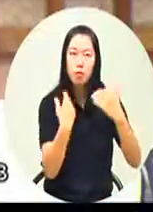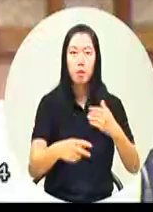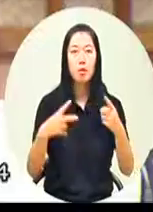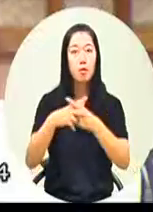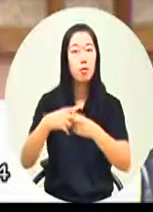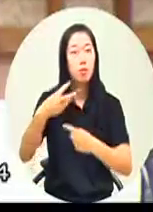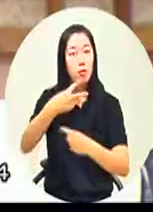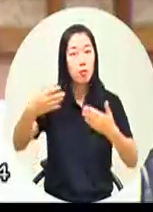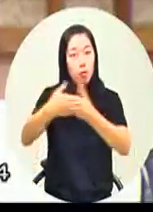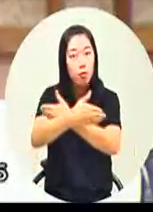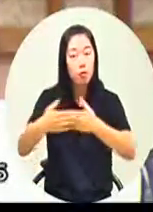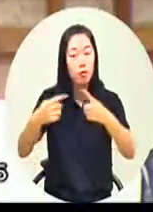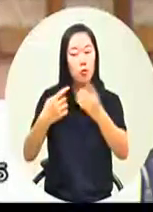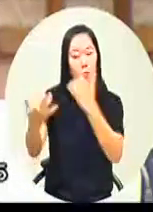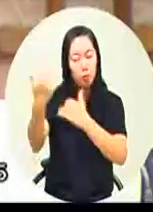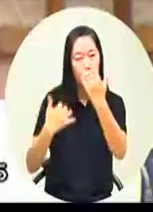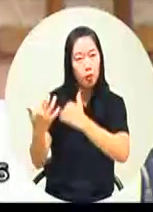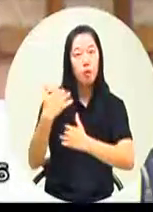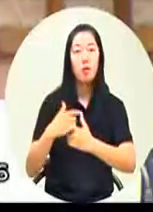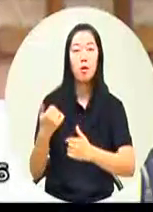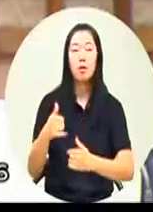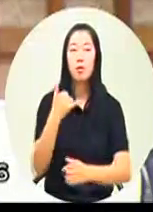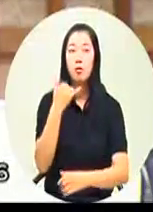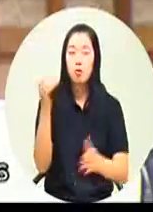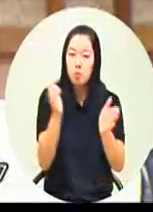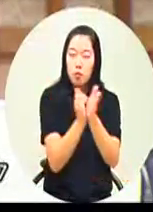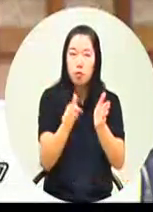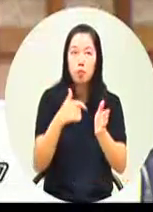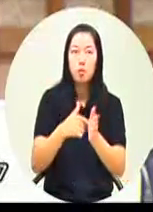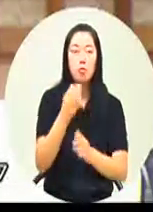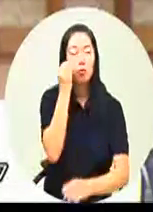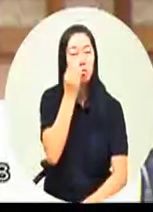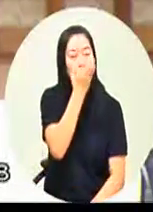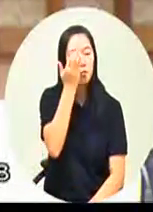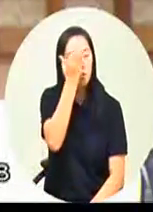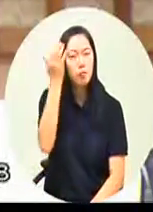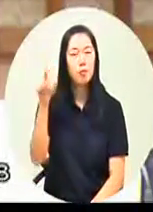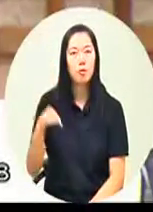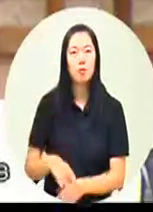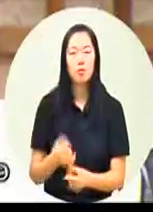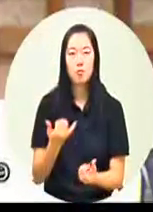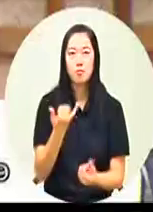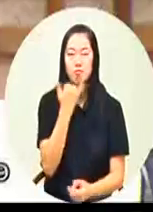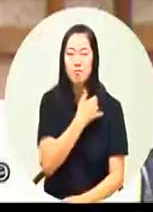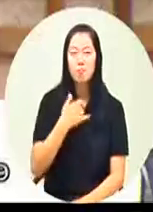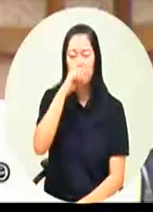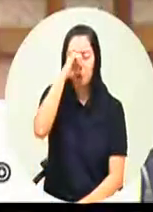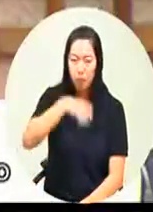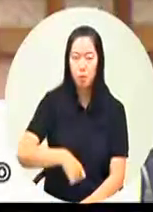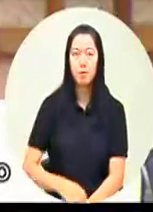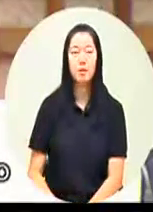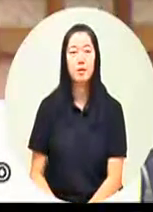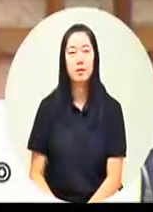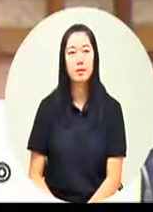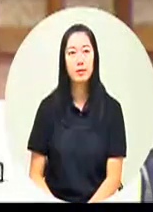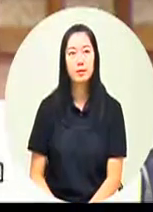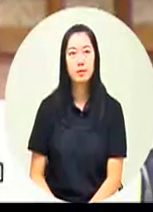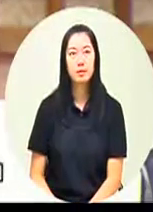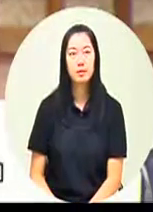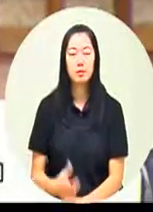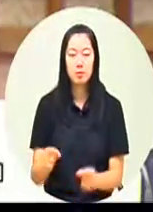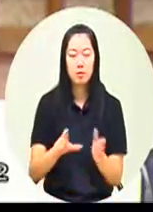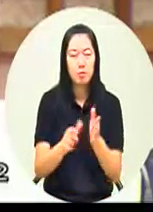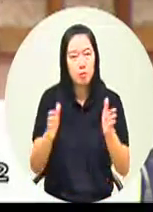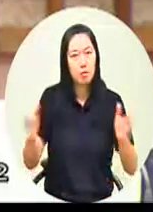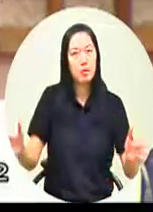人，那可能到时候我们的观光业者还是会失望了哈，还是有一段的空窗哈的